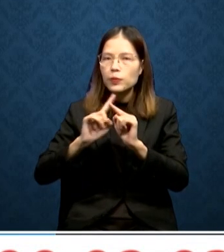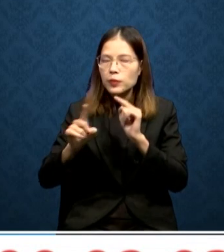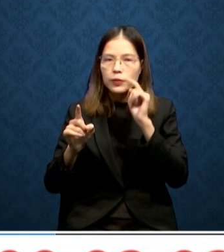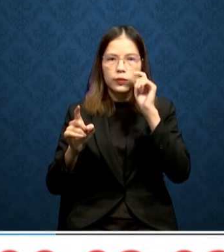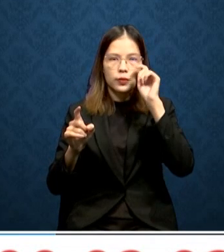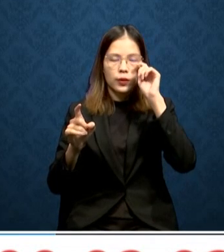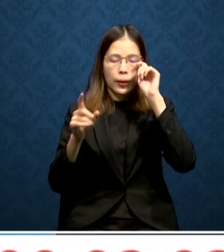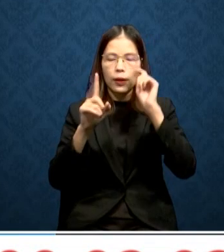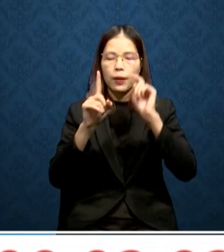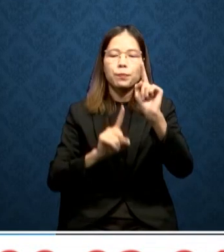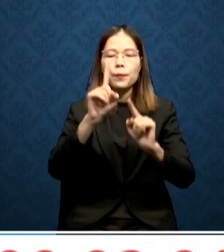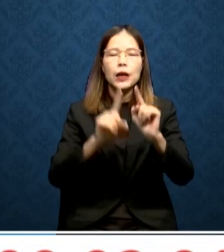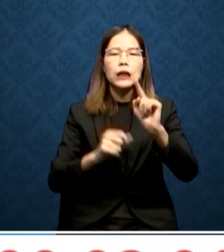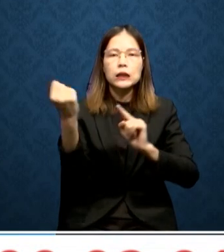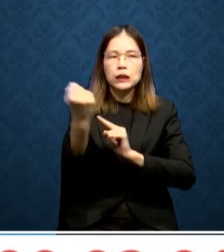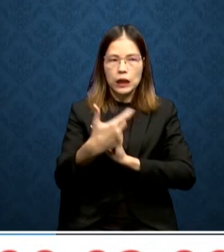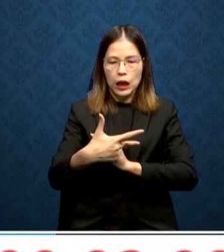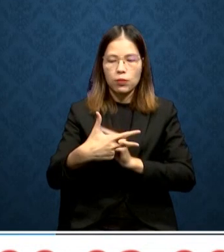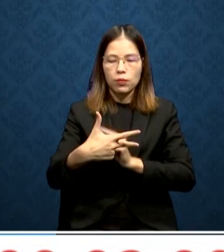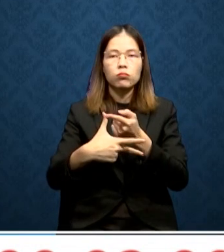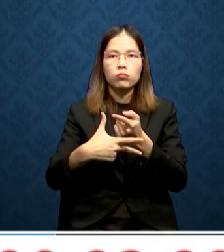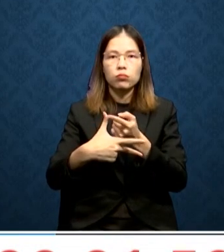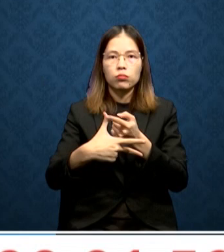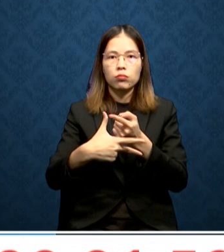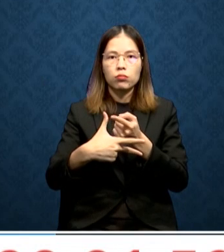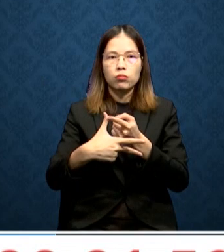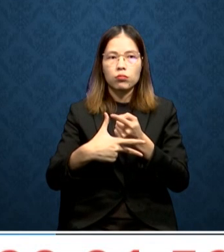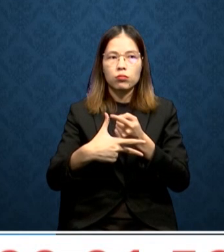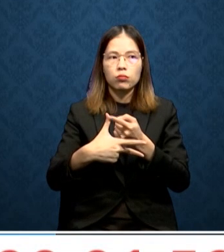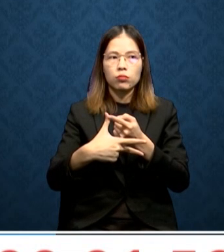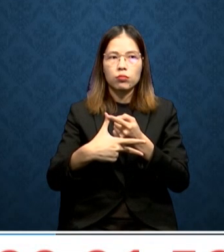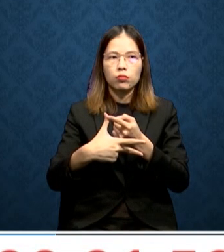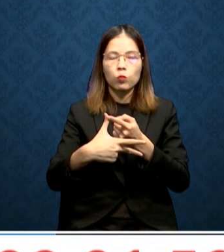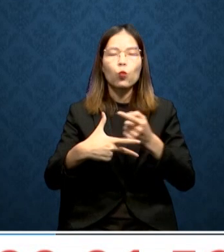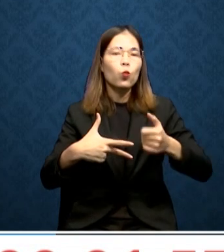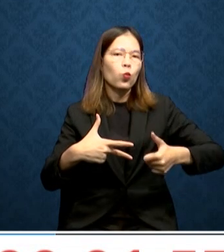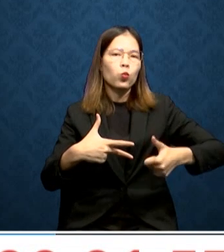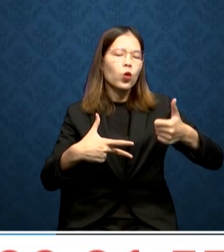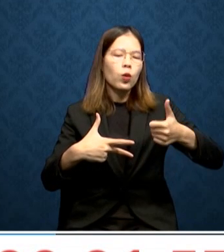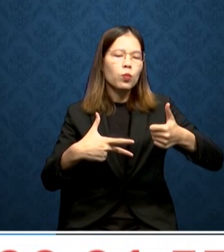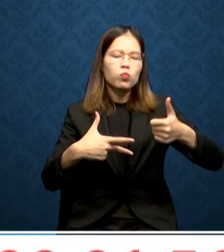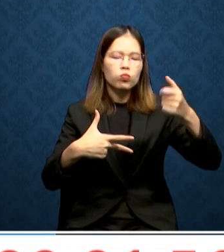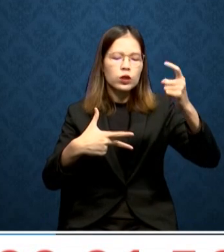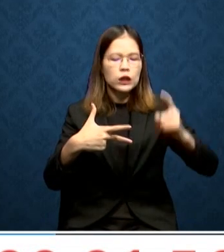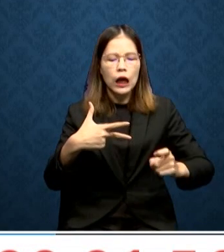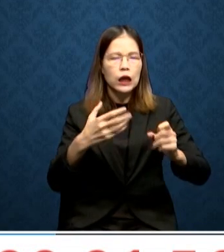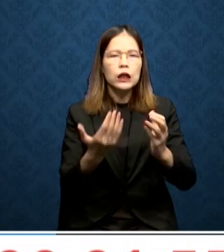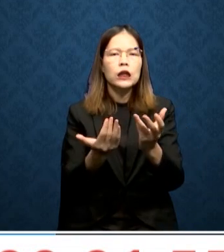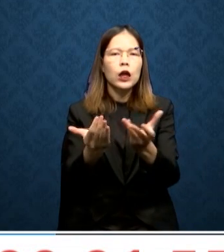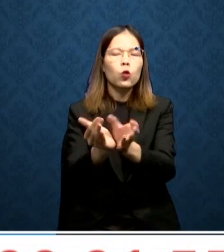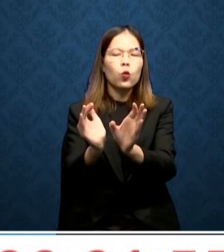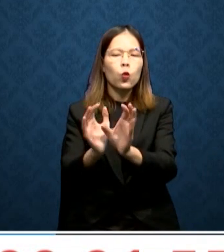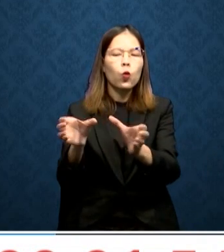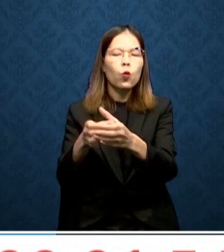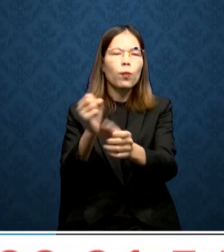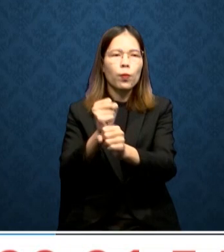การประเมินอยู่3ตัวชี้วัดนะคะคือ1จากผู้มีส่วนได้ส่วนเสียภายในองค์กรและ2จากผู้มีส่ว